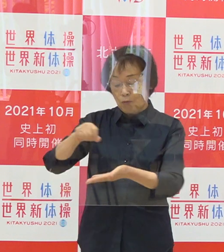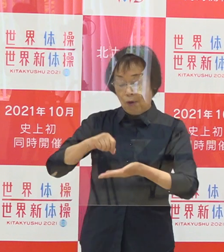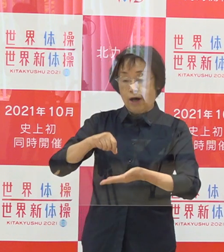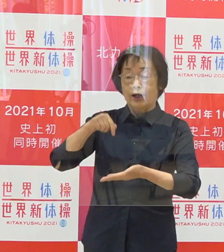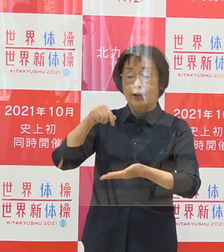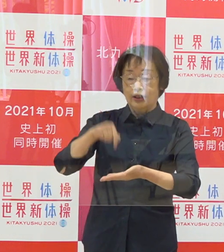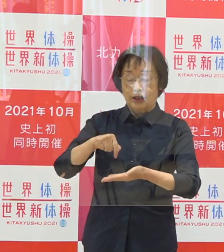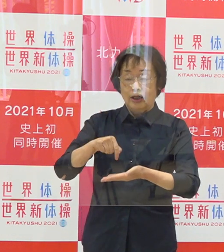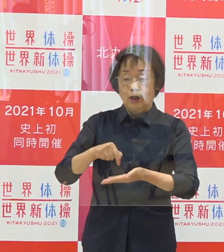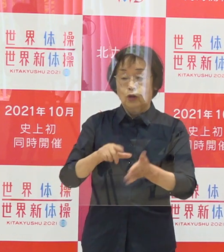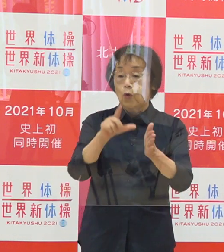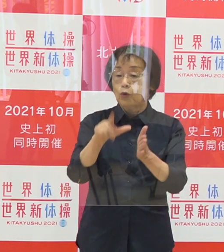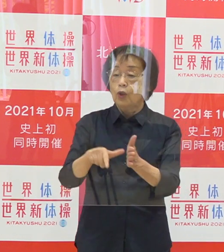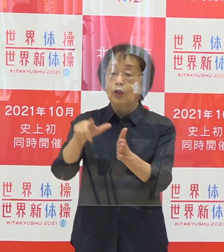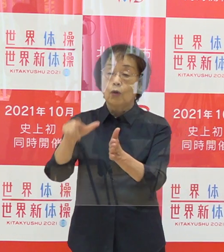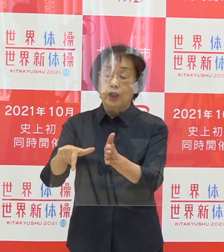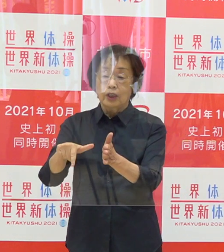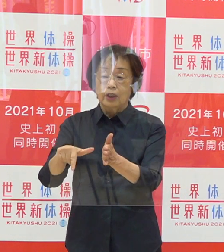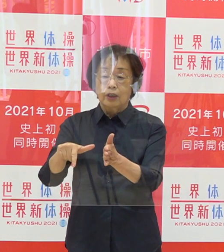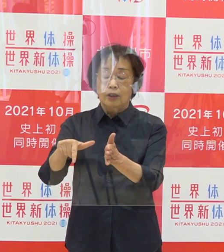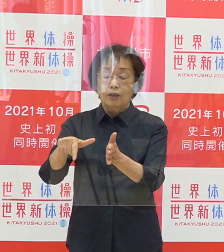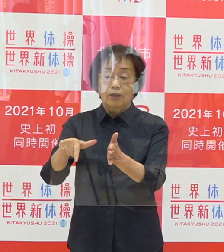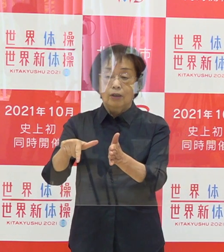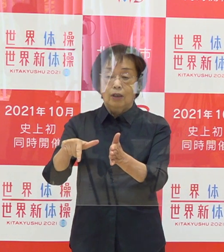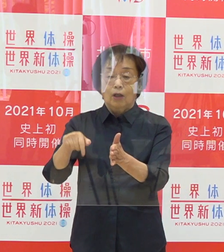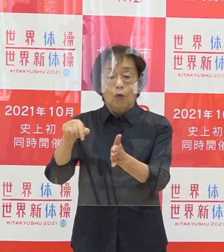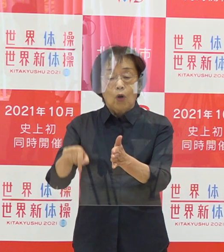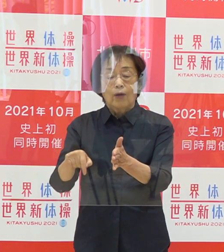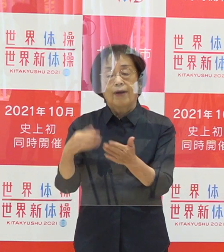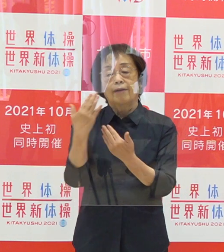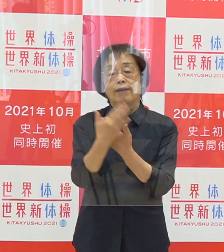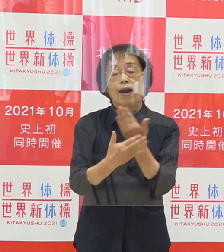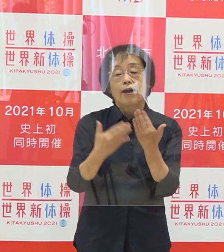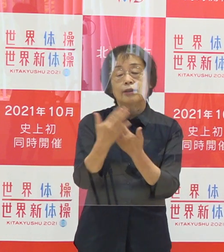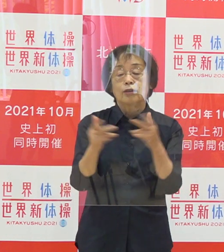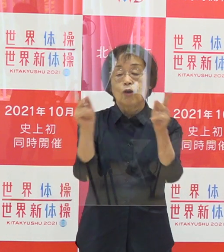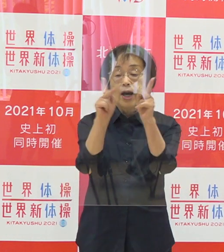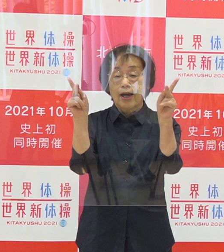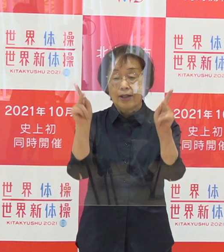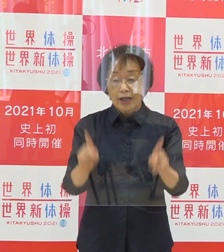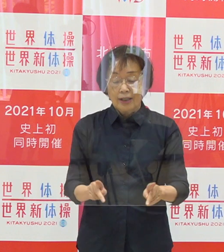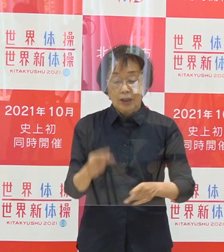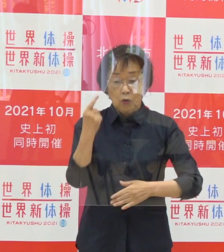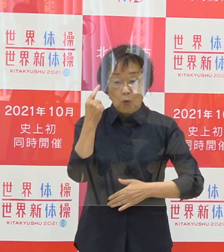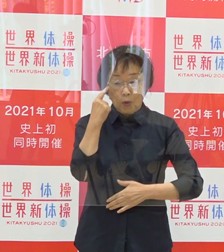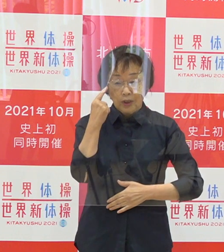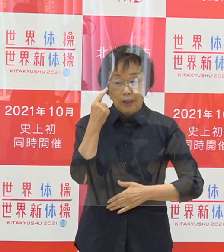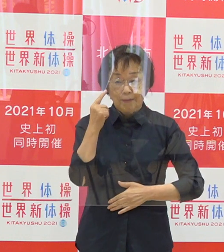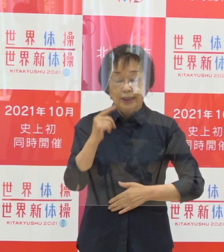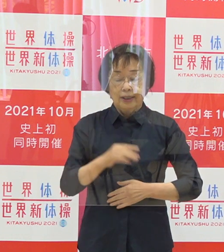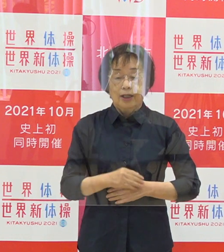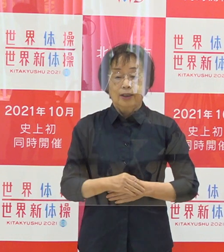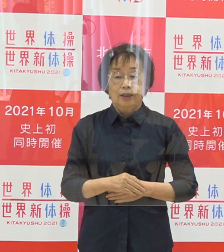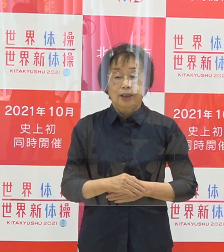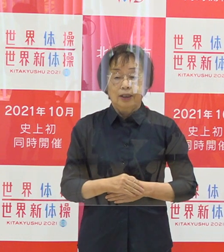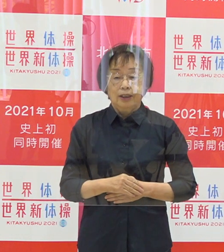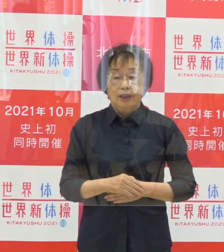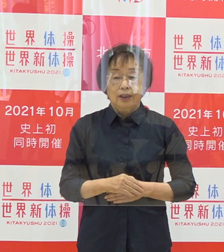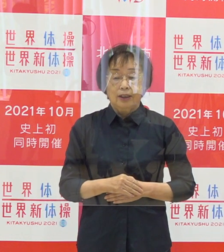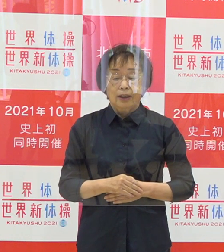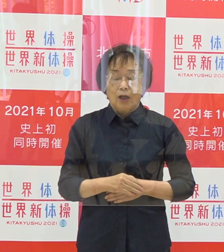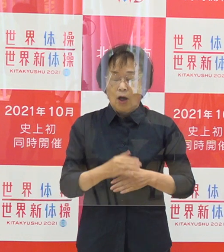その都度ですね、これは非常に重要な課題だと認識しておりましたので、慎重